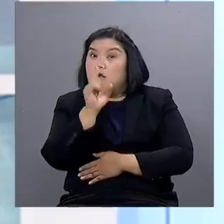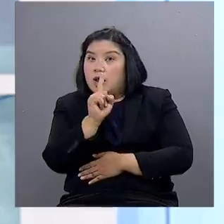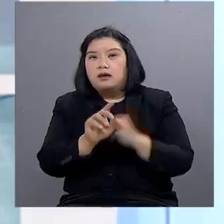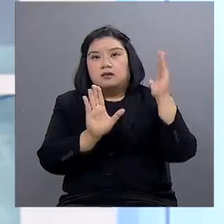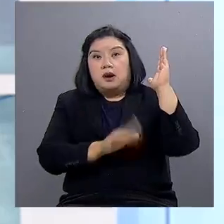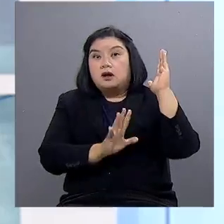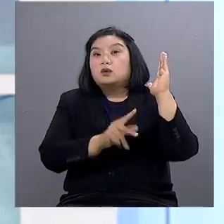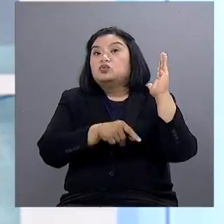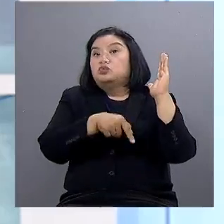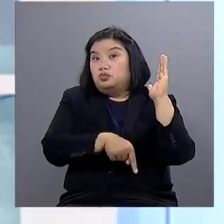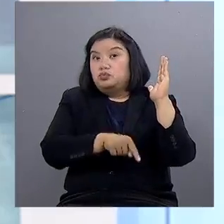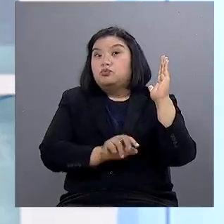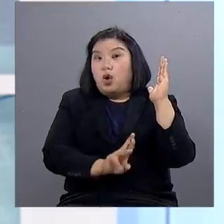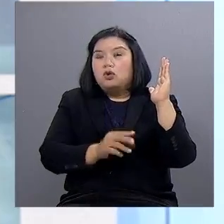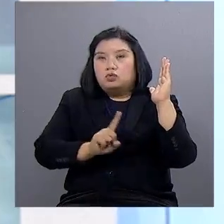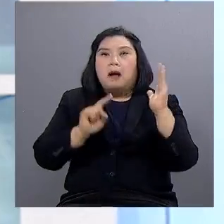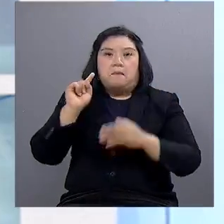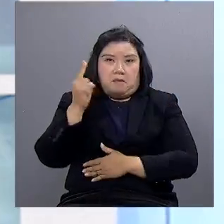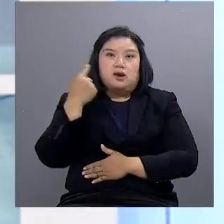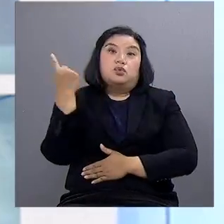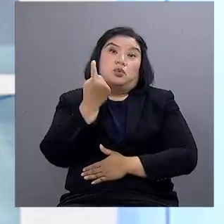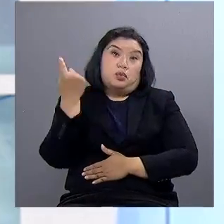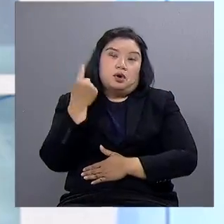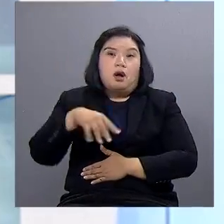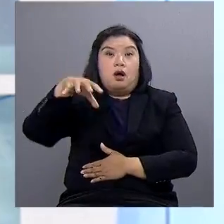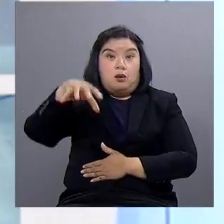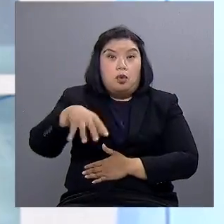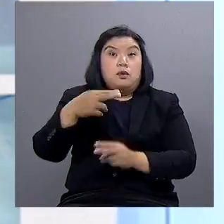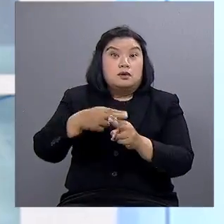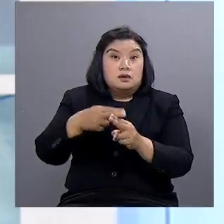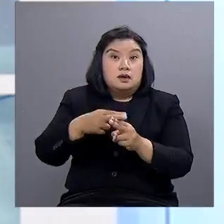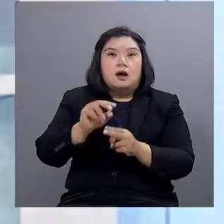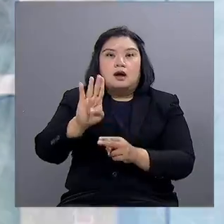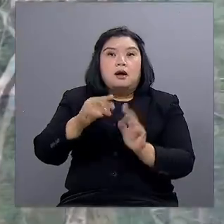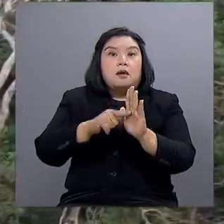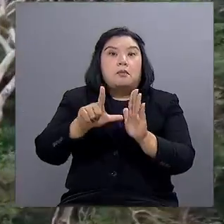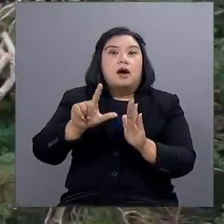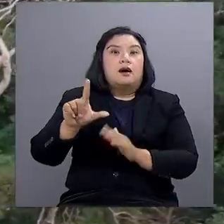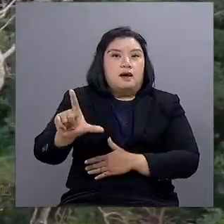ท่องเที่ยวแห่งใหม่นะคะที่มีชื่อว่าหุบเหววังบาดาลนั่นเองไปติดตามชมกันค่ะ